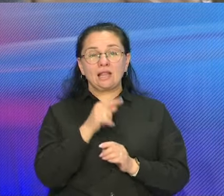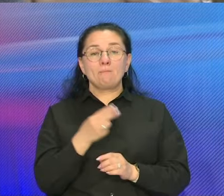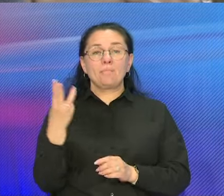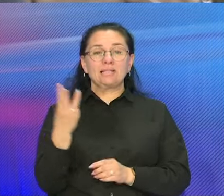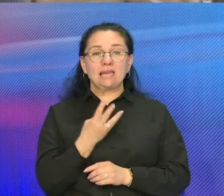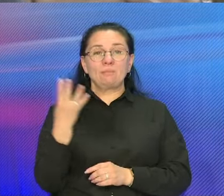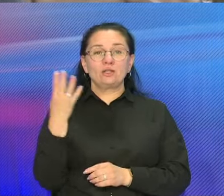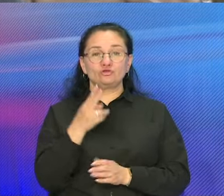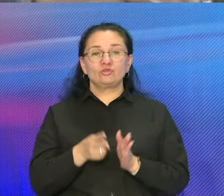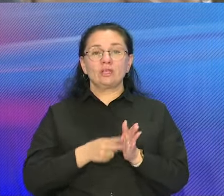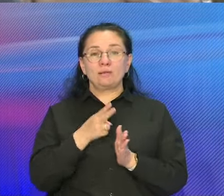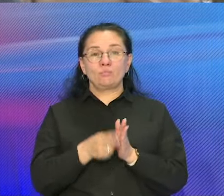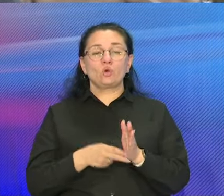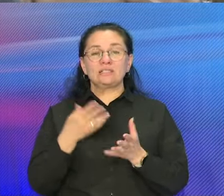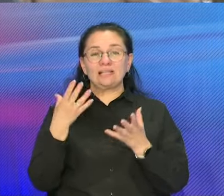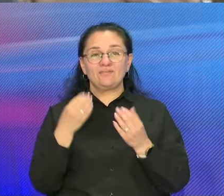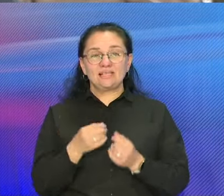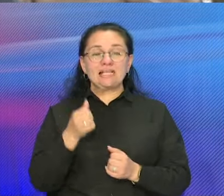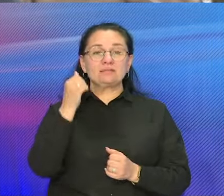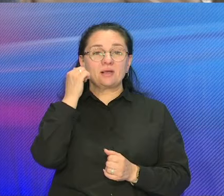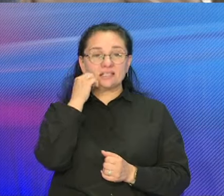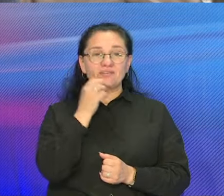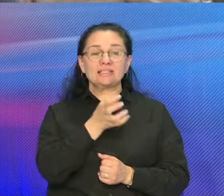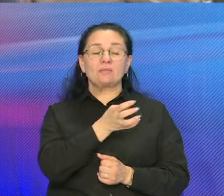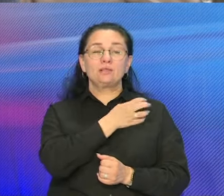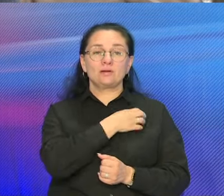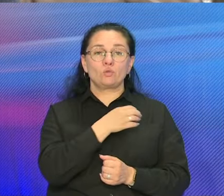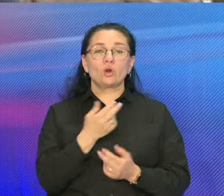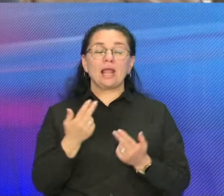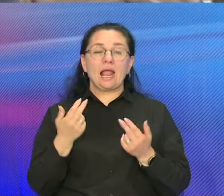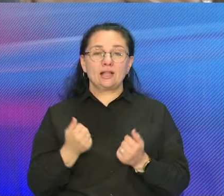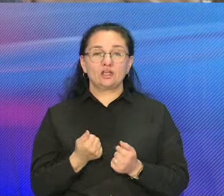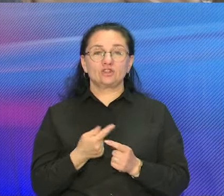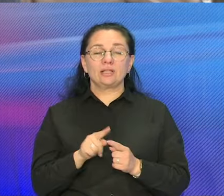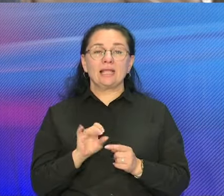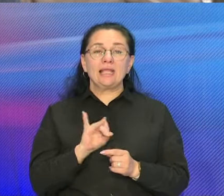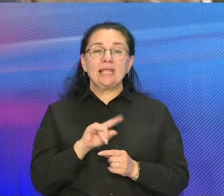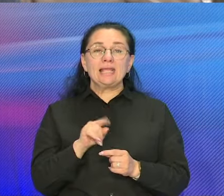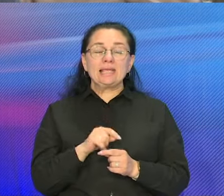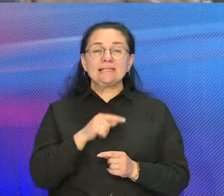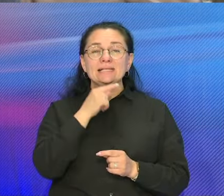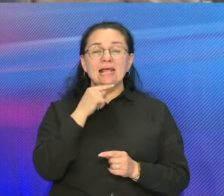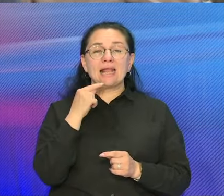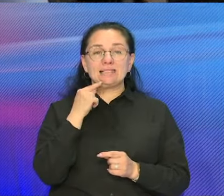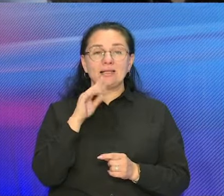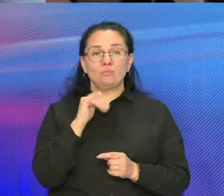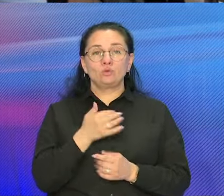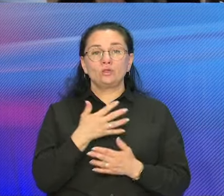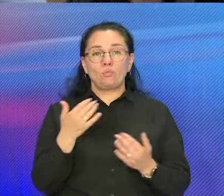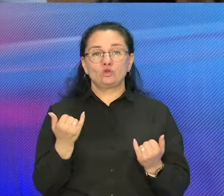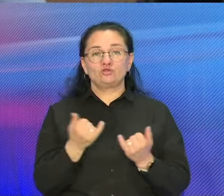То, конечно же, прямых я имею виду с Москвы, Санкт-Петербурга Но, конечно же, туристов из всех федераций будет гораздо больше